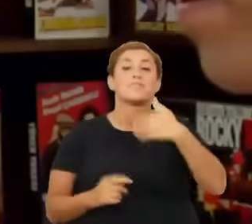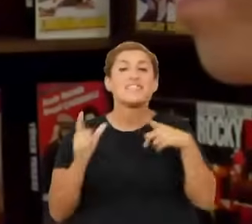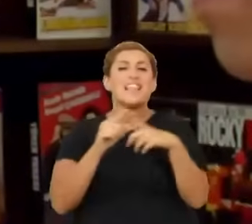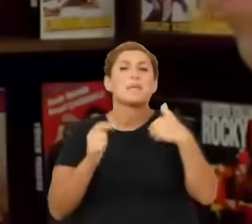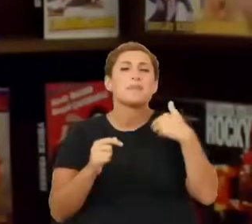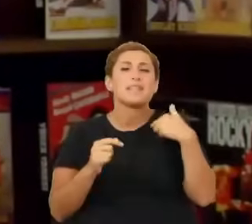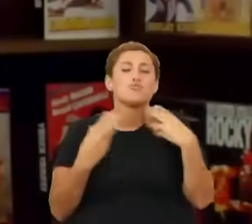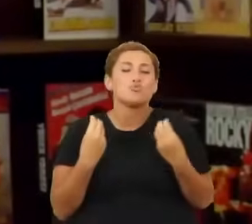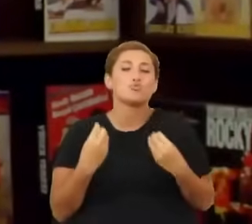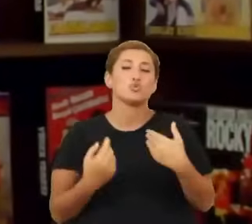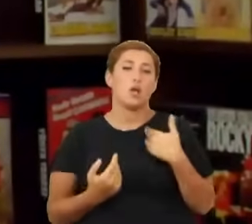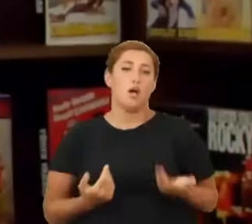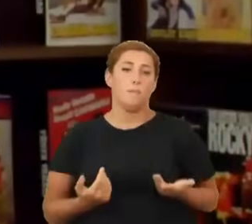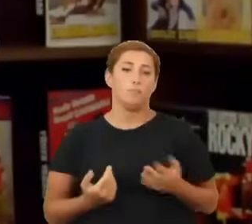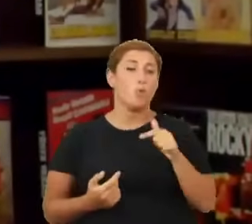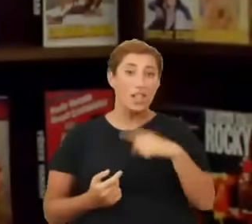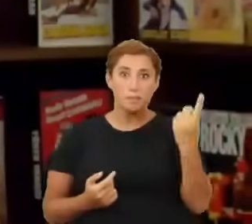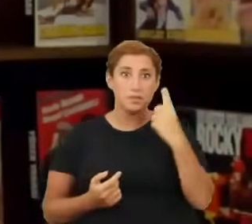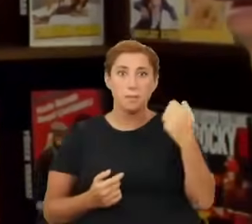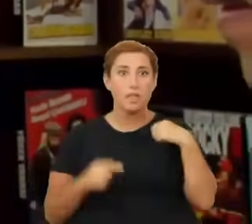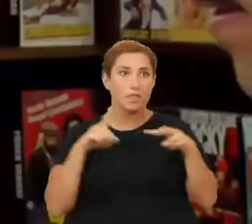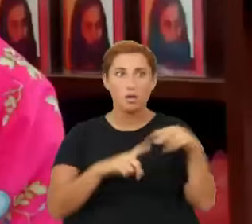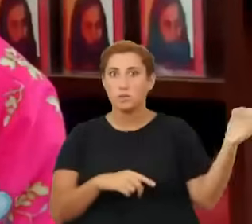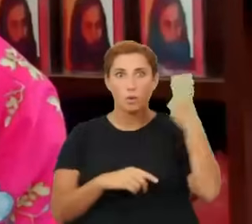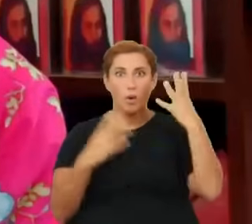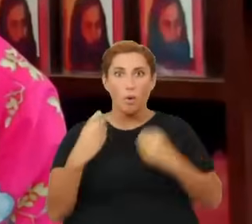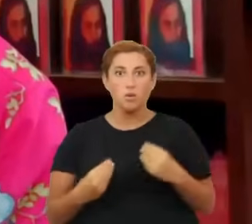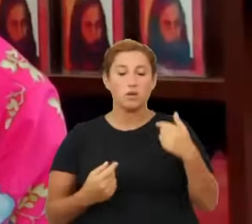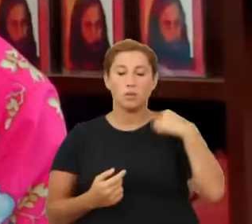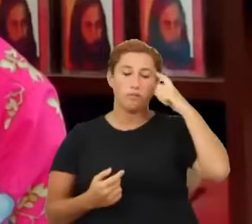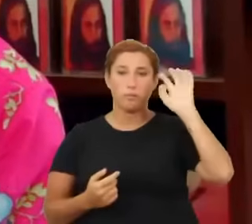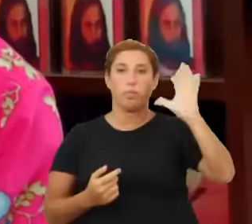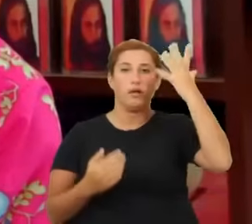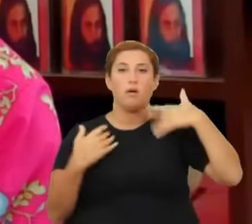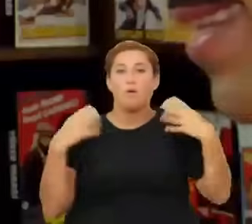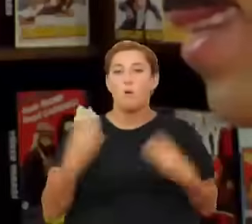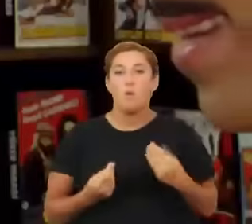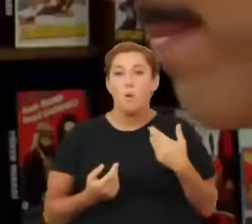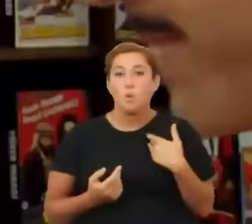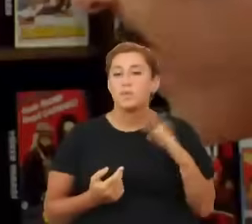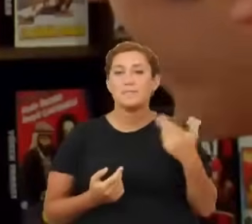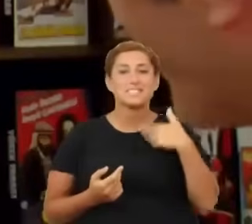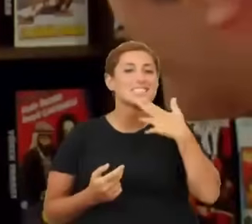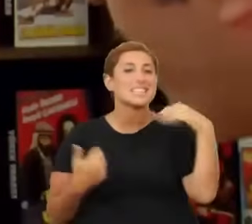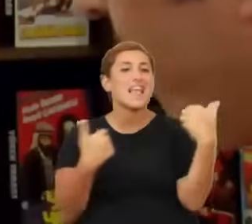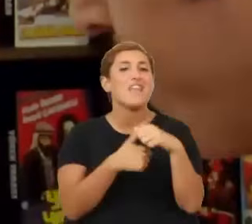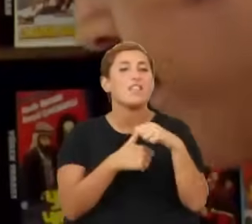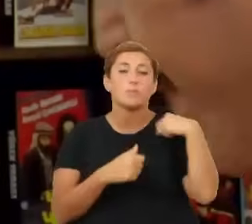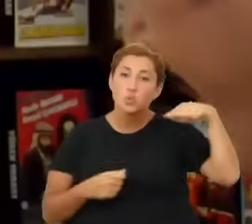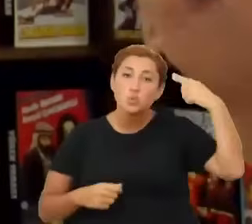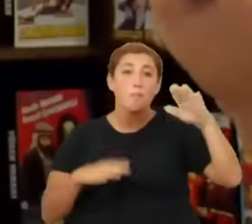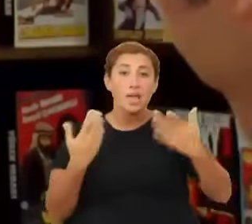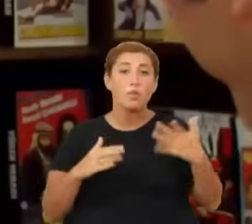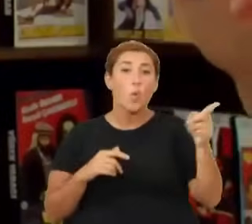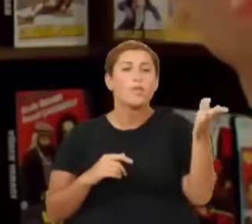Direkt benim yumuşak tarafım abi. Yani böyle bir şeyi ben Nazlı'dan duyunca bir anda kendimi kaybettim abi. Yani ben kızla evlenmeyi düşünüyorum. Tamam.